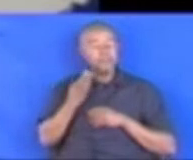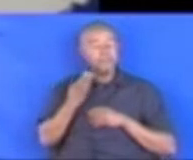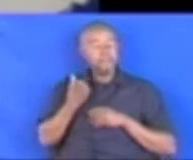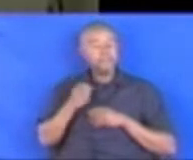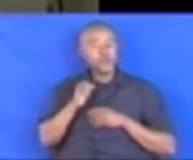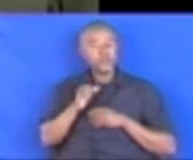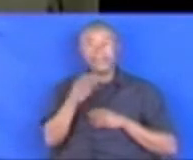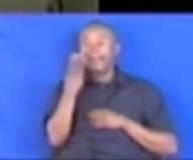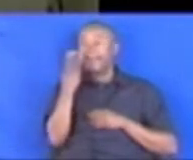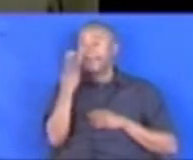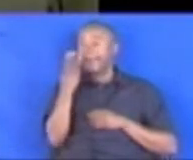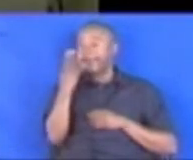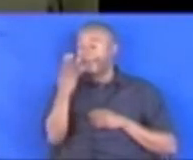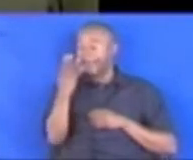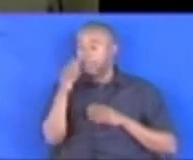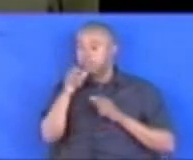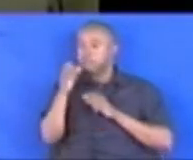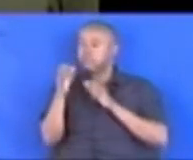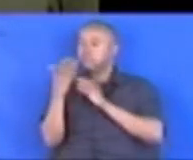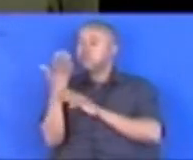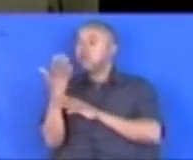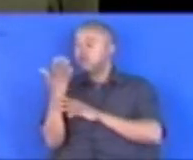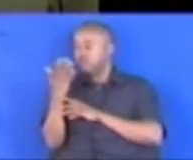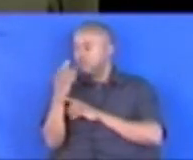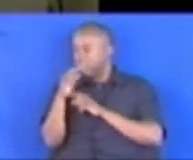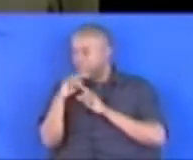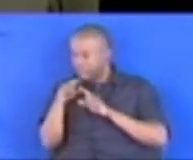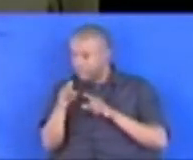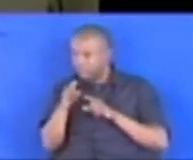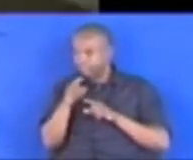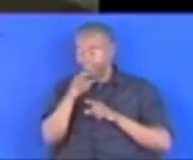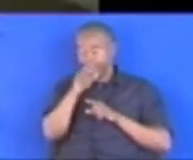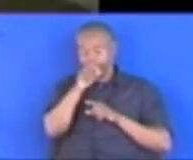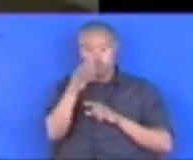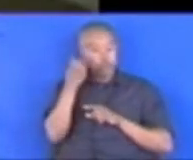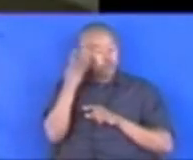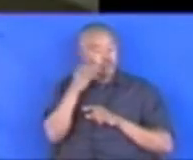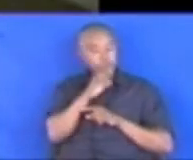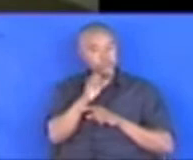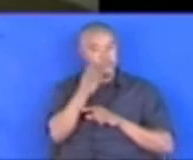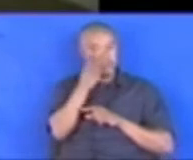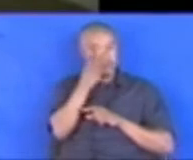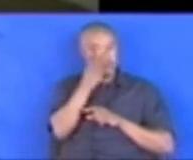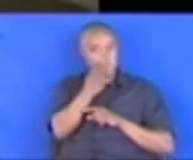4.5 ikilinganishwa na wagonjwa milioni 5.3 waliohudumiwa kipindi cha